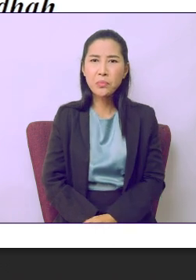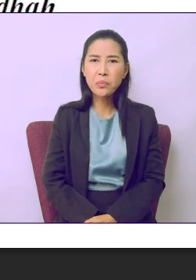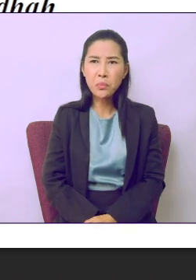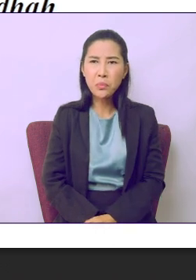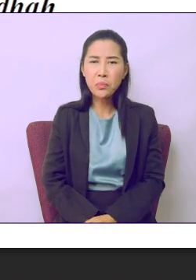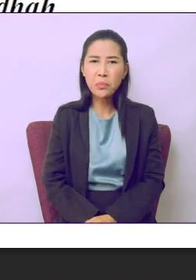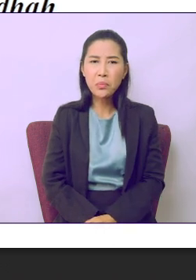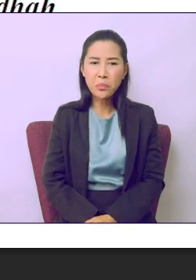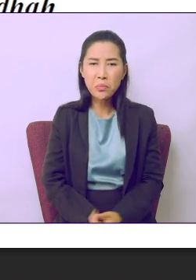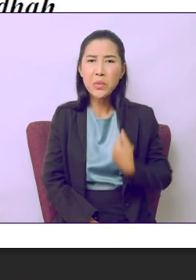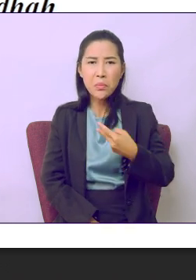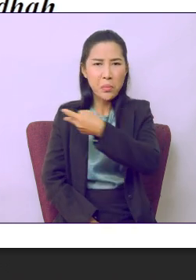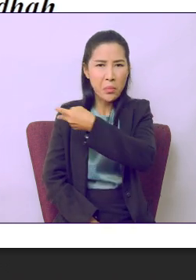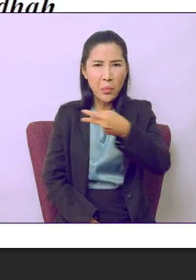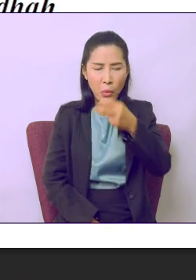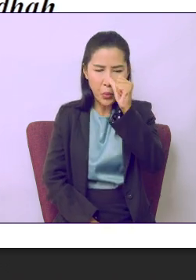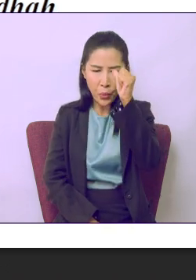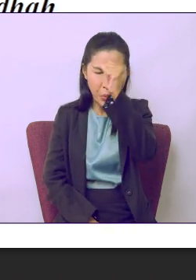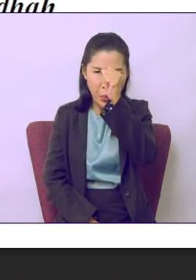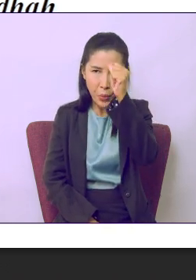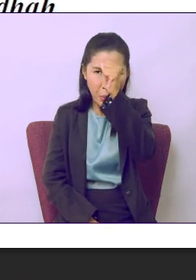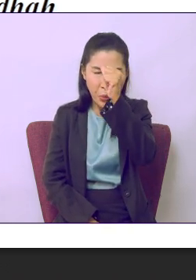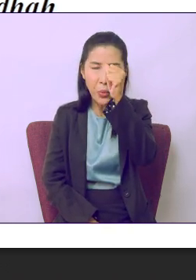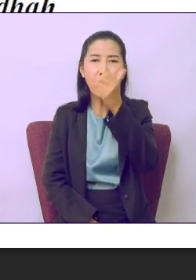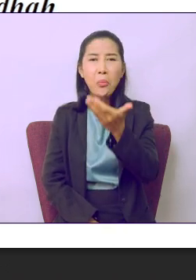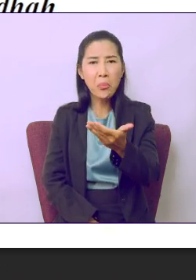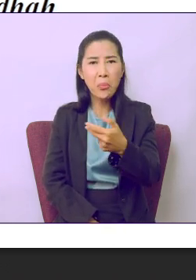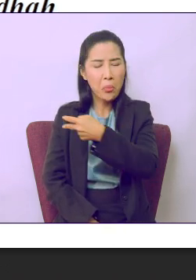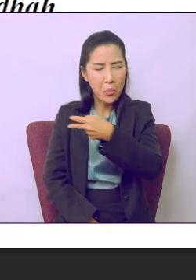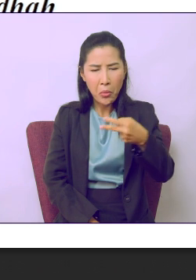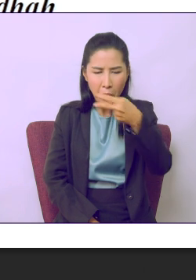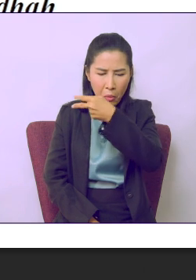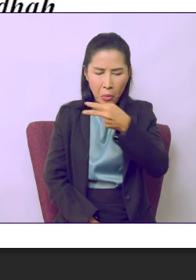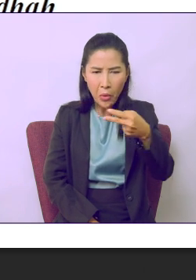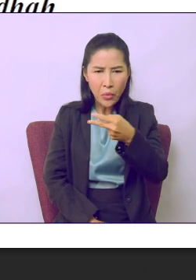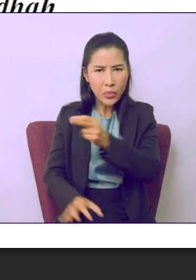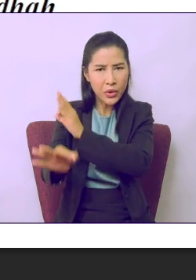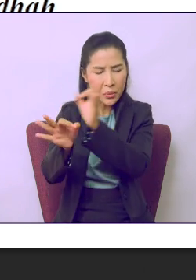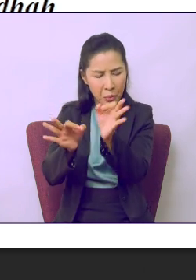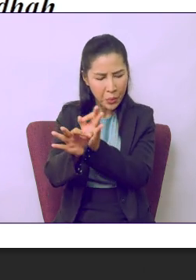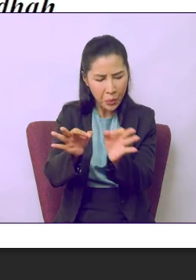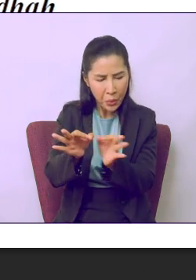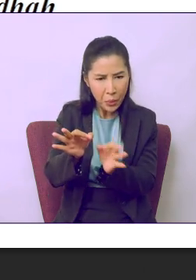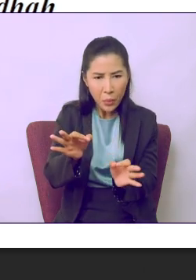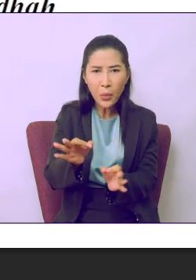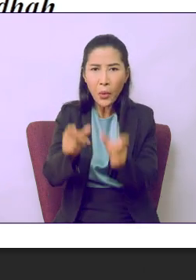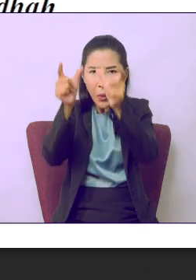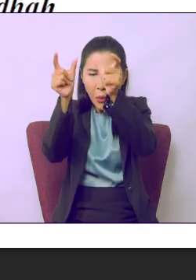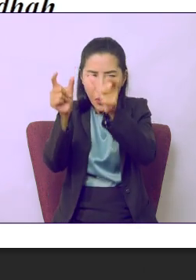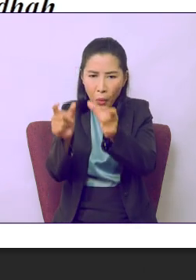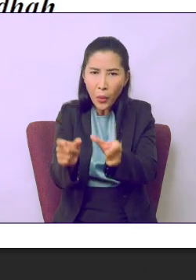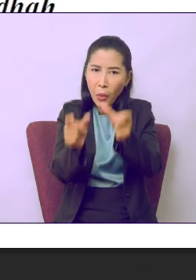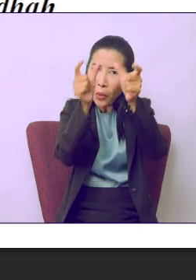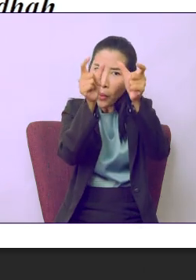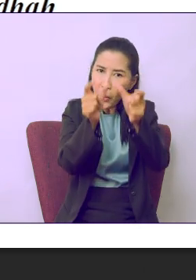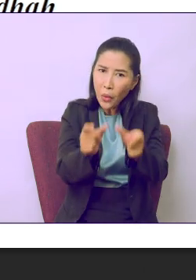ภาษาอ่าสันสกฤตเวลาเราเรียนคนจะเรียกเป็นสลสลกครับก็แต่ละสลกอ่ะเขาก็จะบรรยายคล้ายกราบก่อนอย่างเงี้ยนะครับ